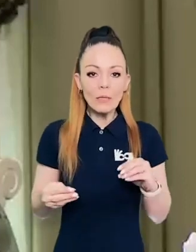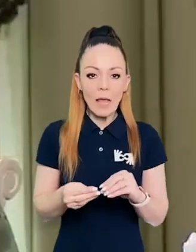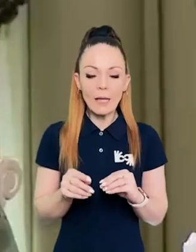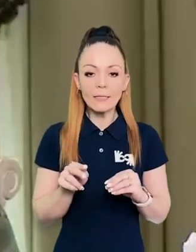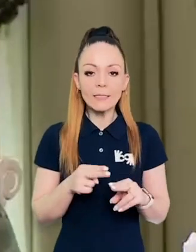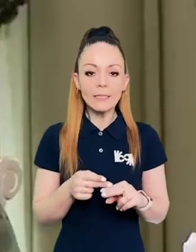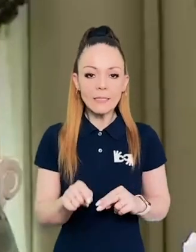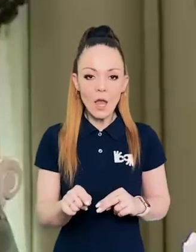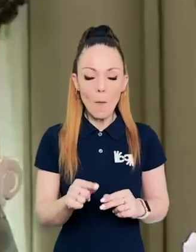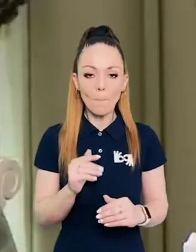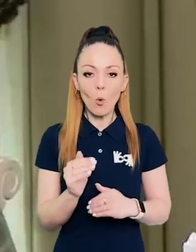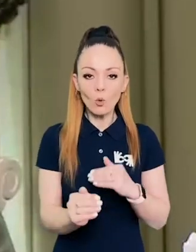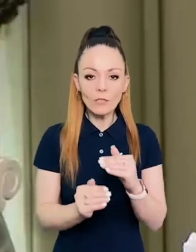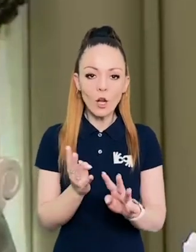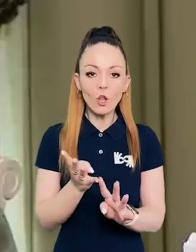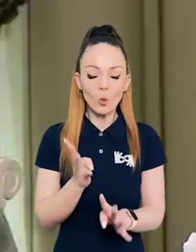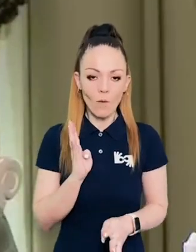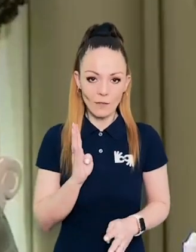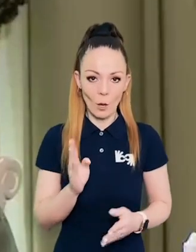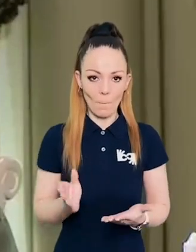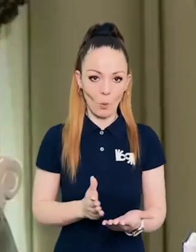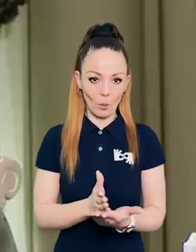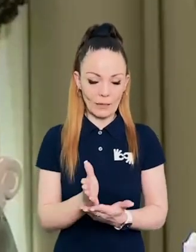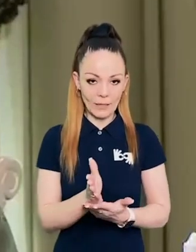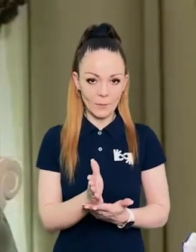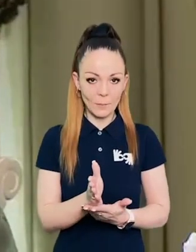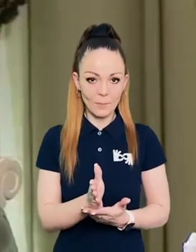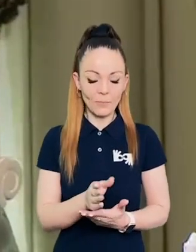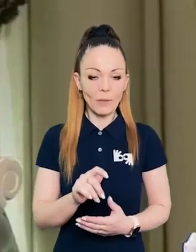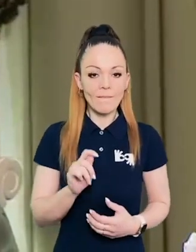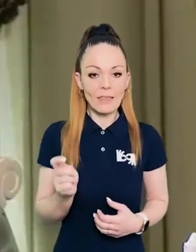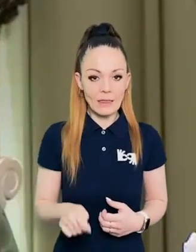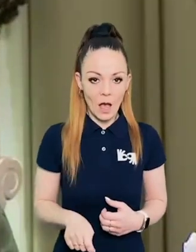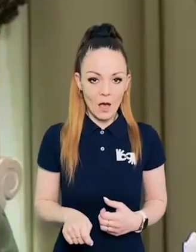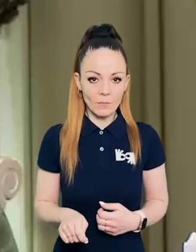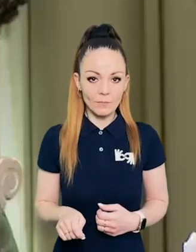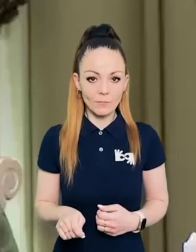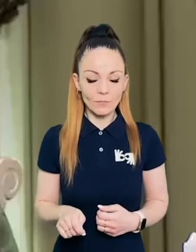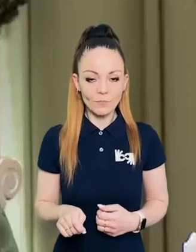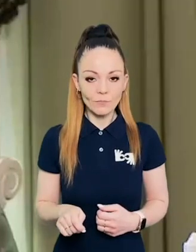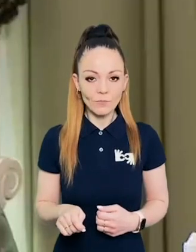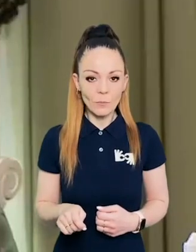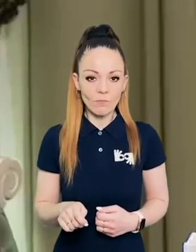результати цієї послідовної політики. Війна,